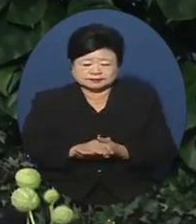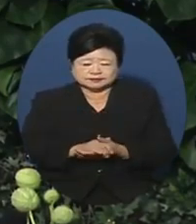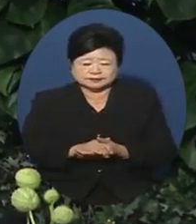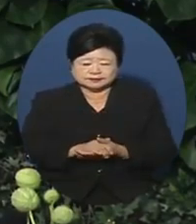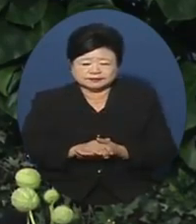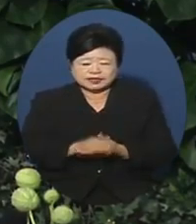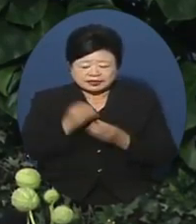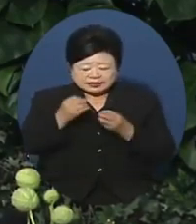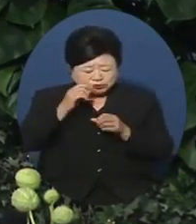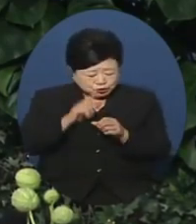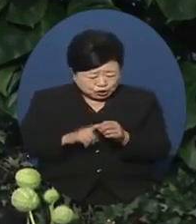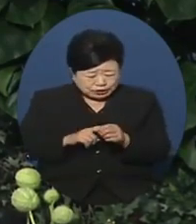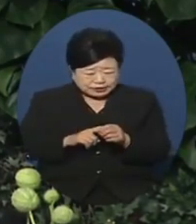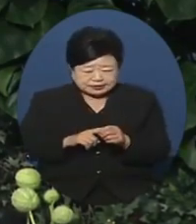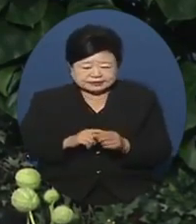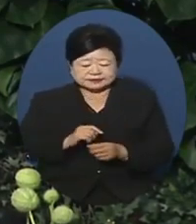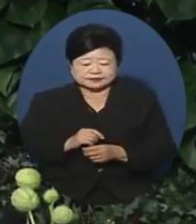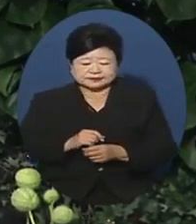창조적인